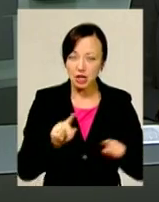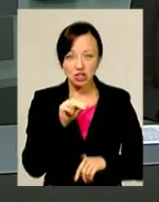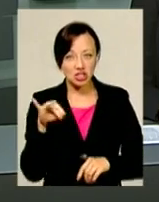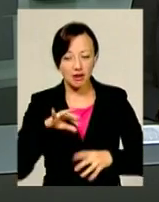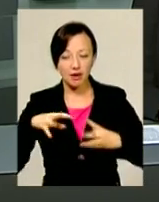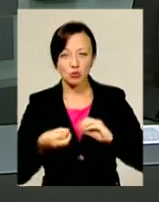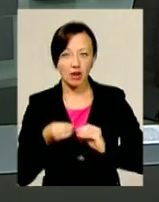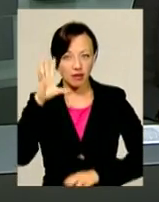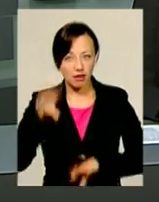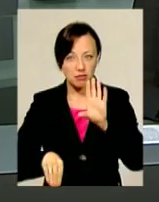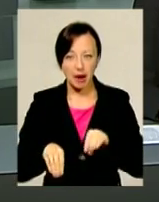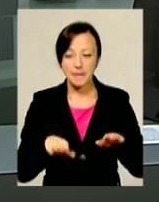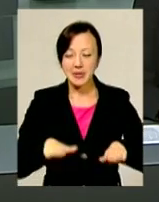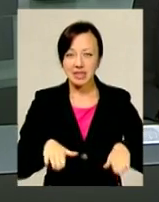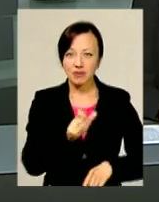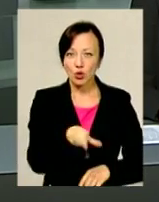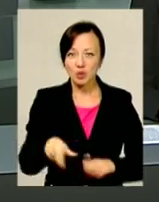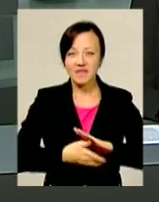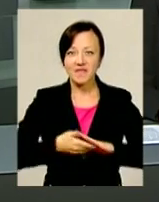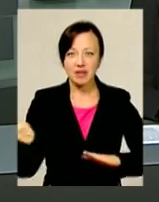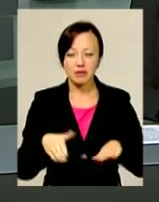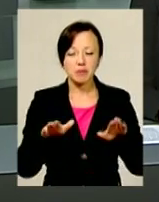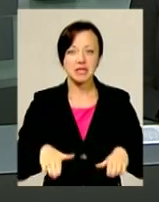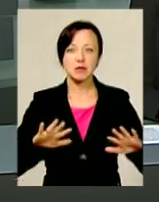недбальства? Місцеві жителі, недовго думаючи, викликали на